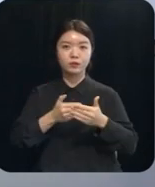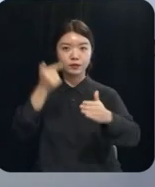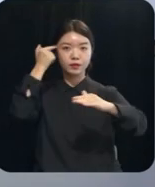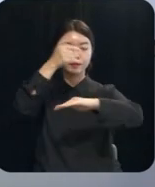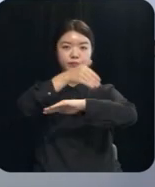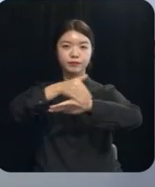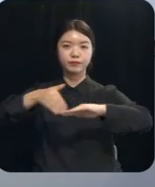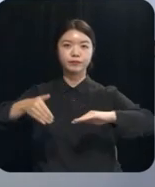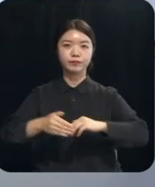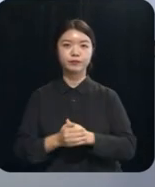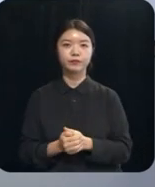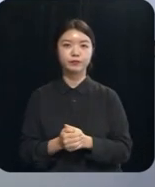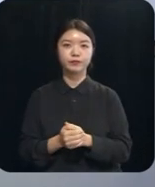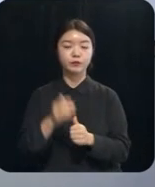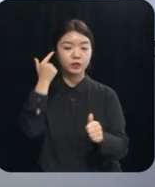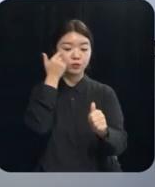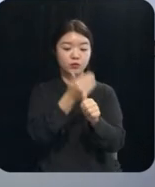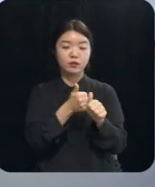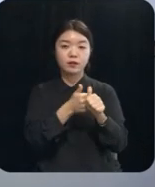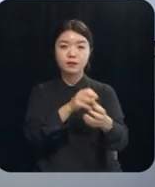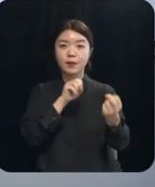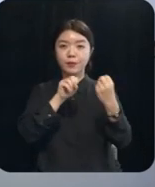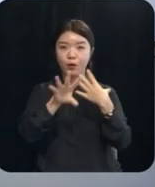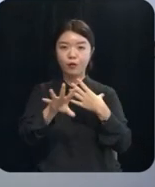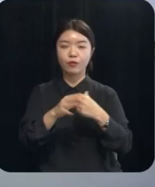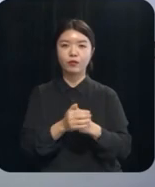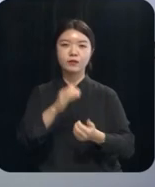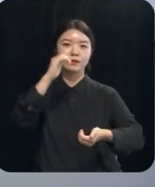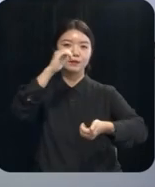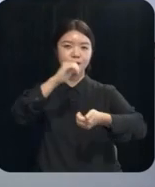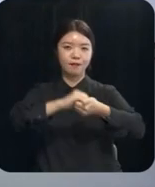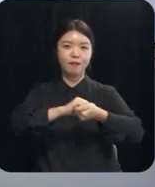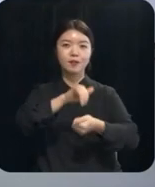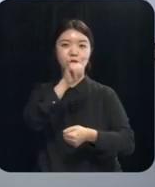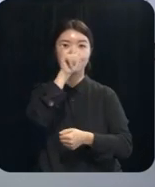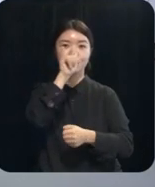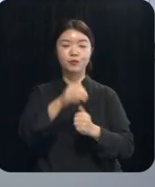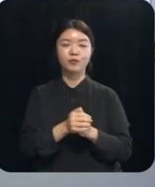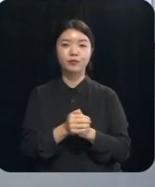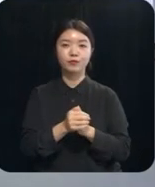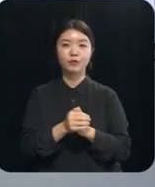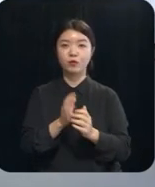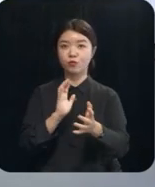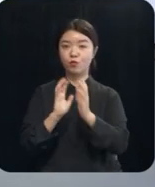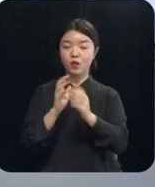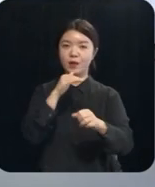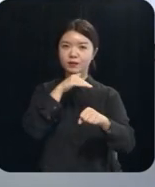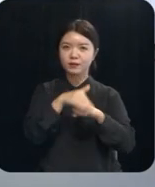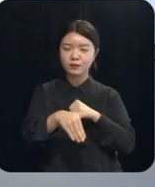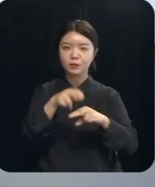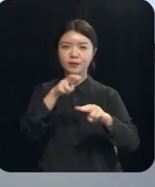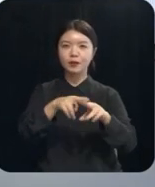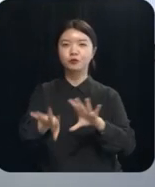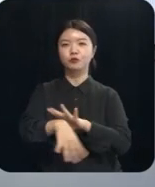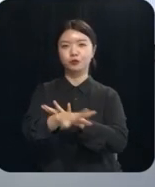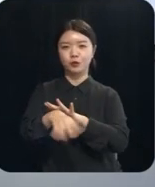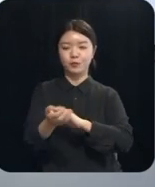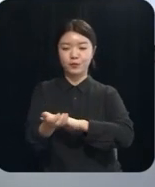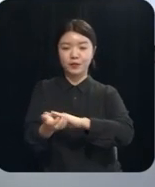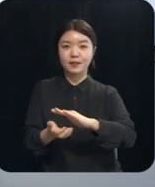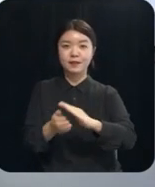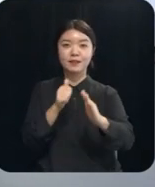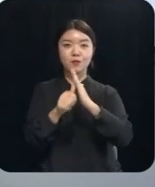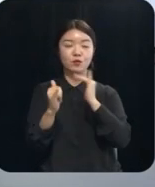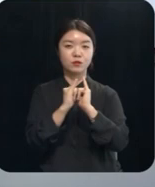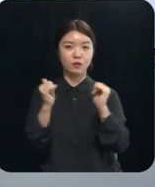될 예정입니다. 질문에 따른 답변 시간에는 제약이 있고요. 토론회 방식과 자리 추첨은 사전에